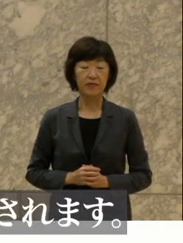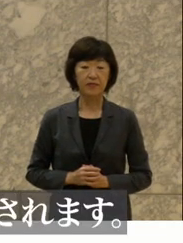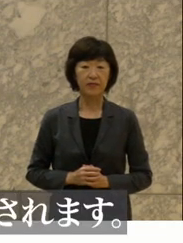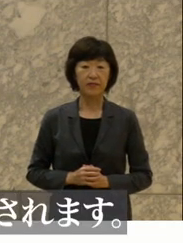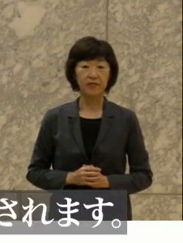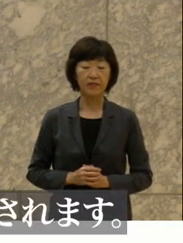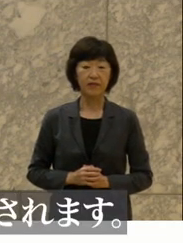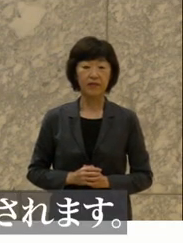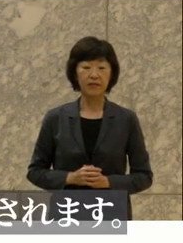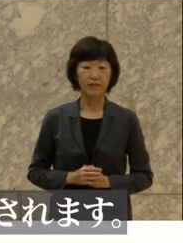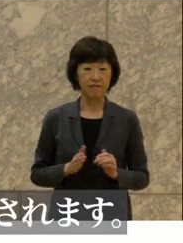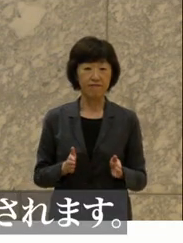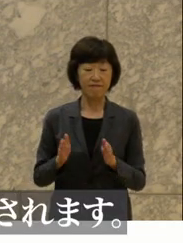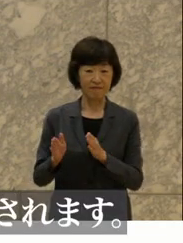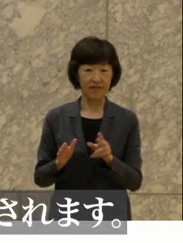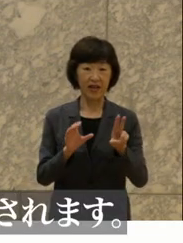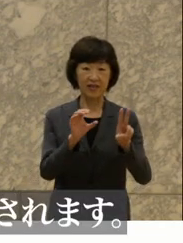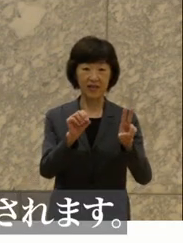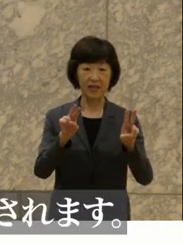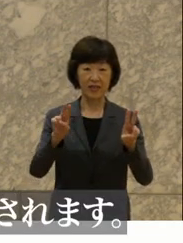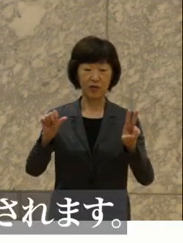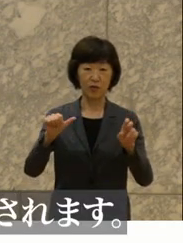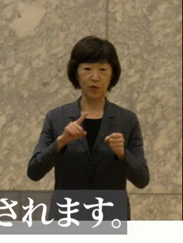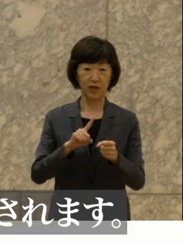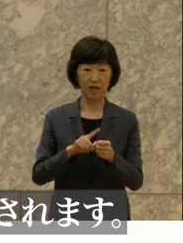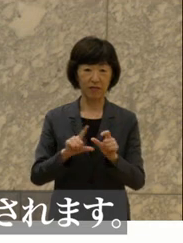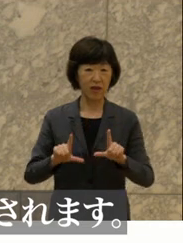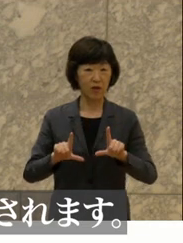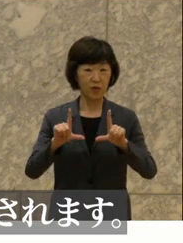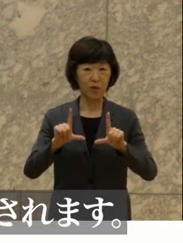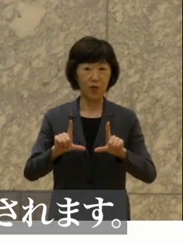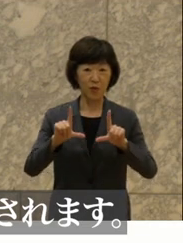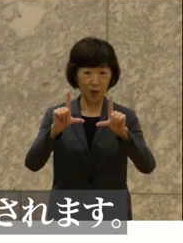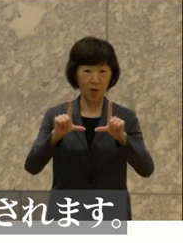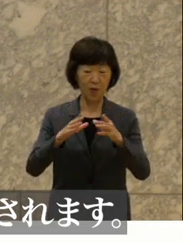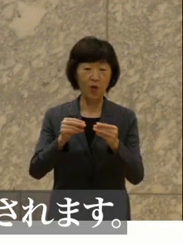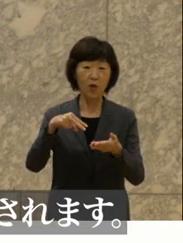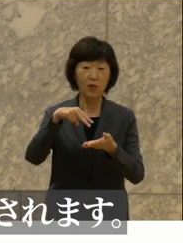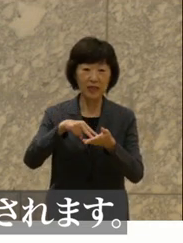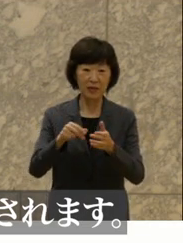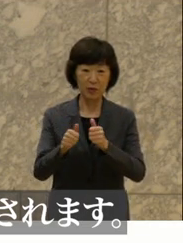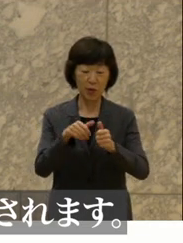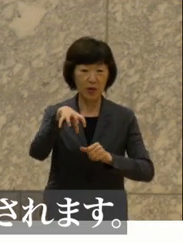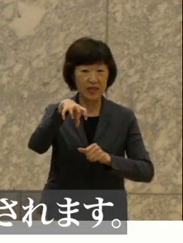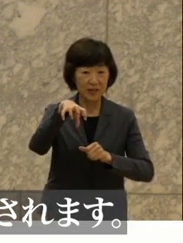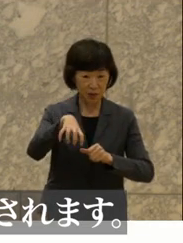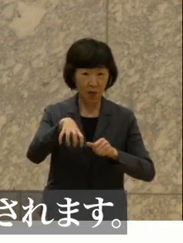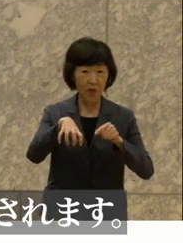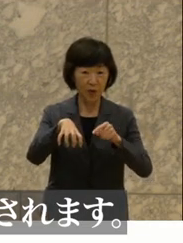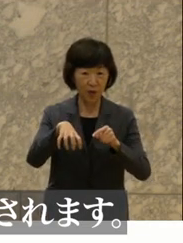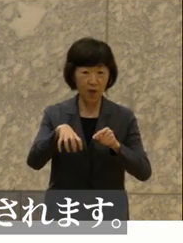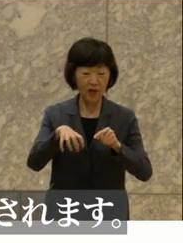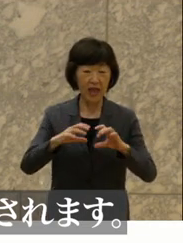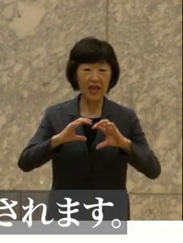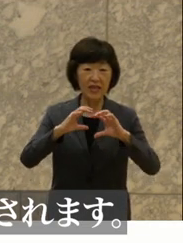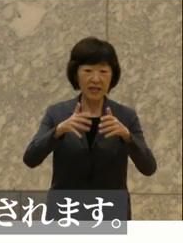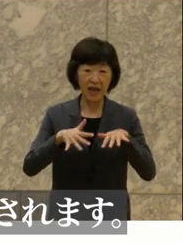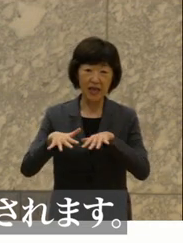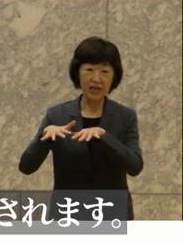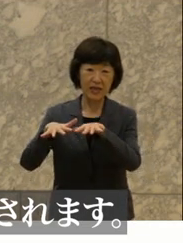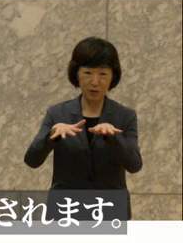さて2025年東京の国立競技場部隊に世界陸上競技